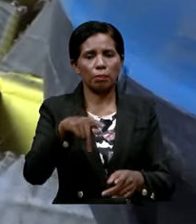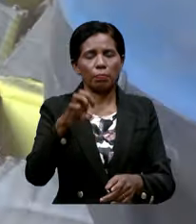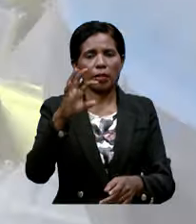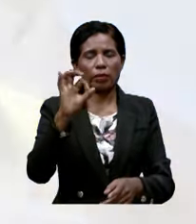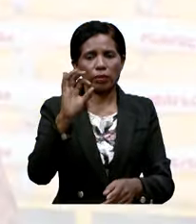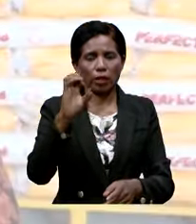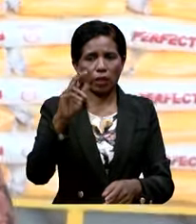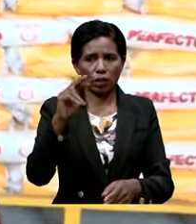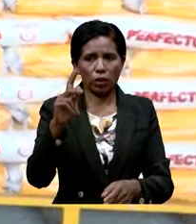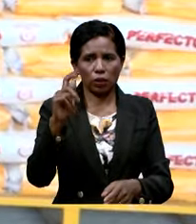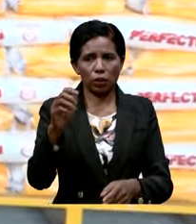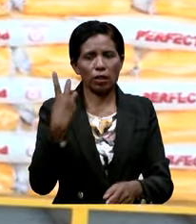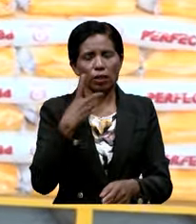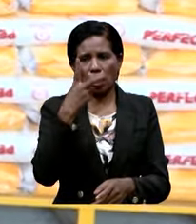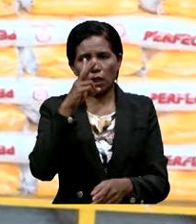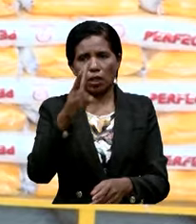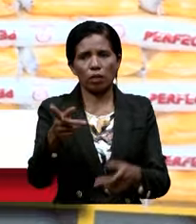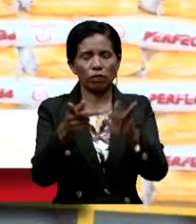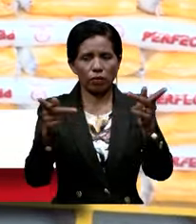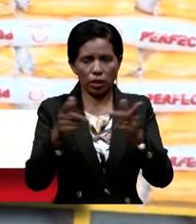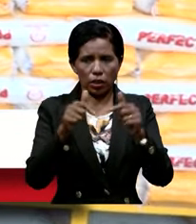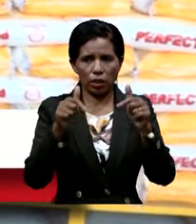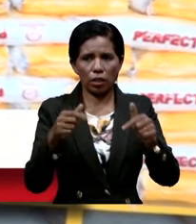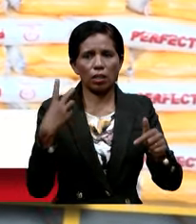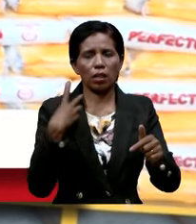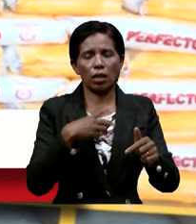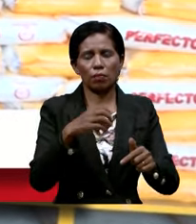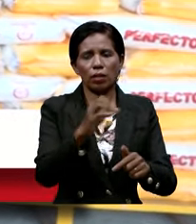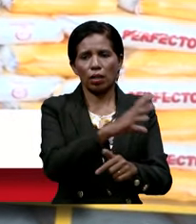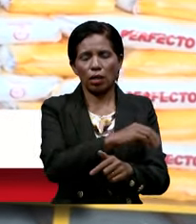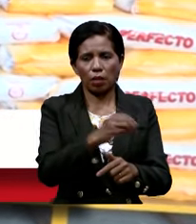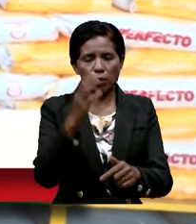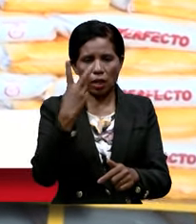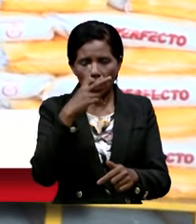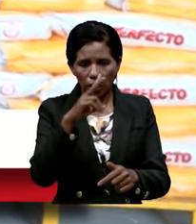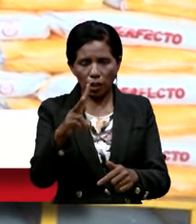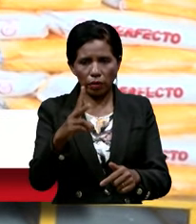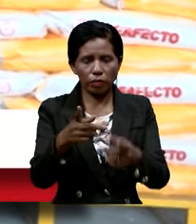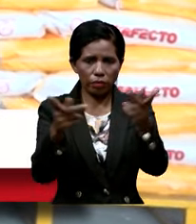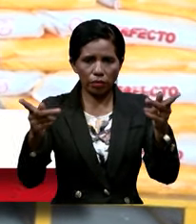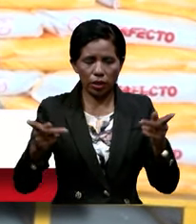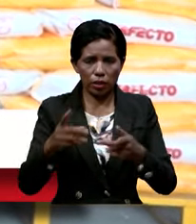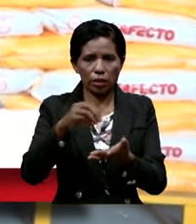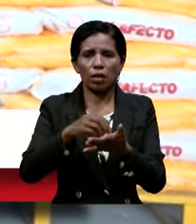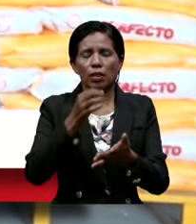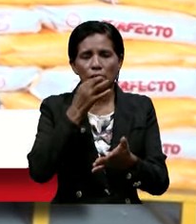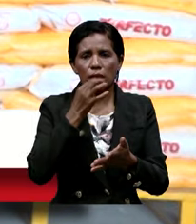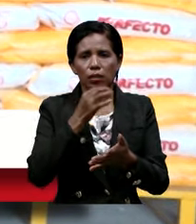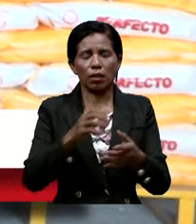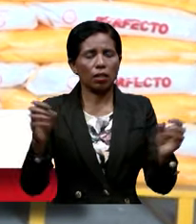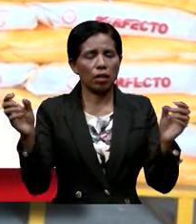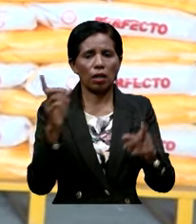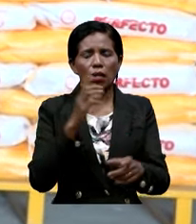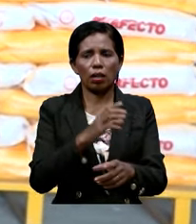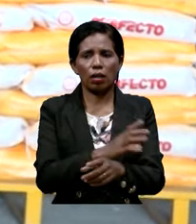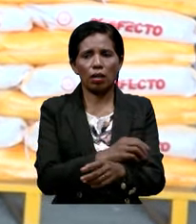I armazém da ne itareka ta armazém da ne ami detecta armazém da ne la layak para